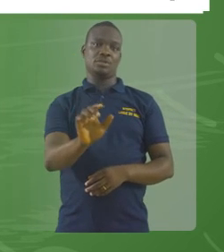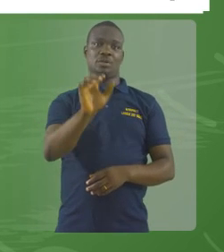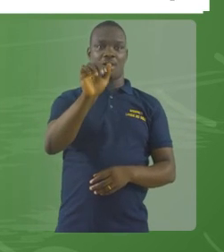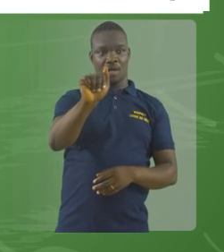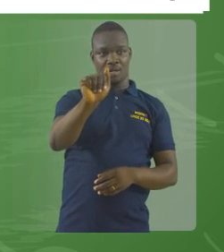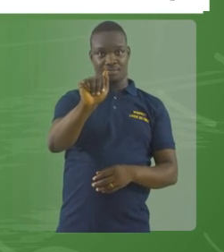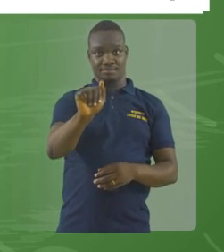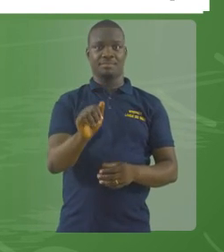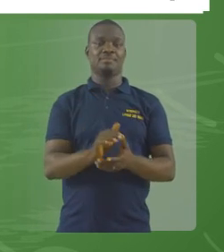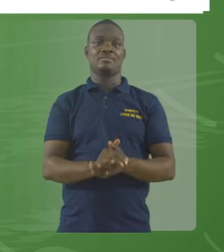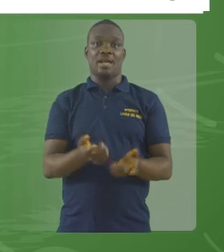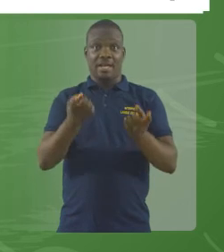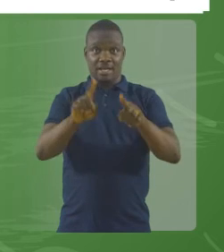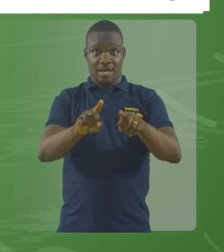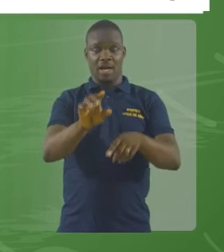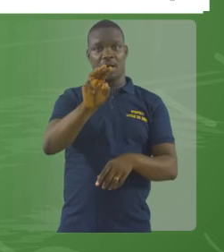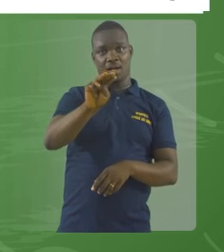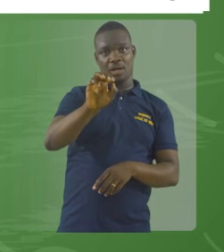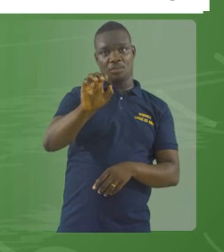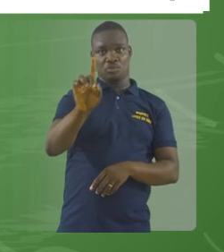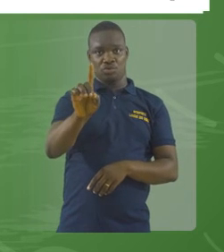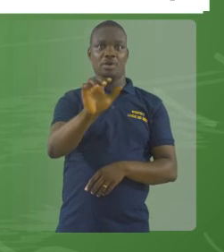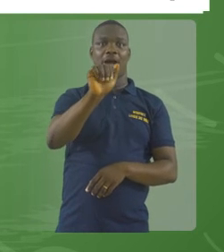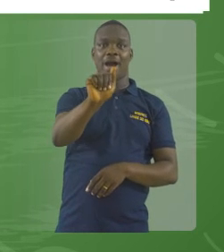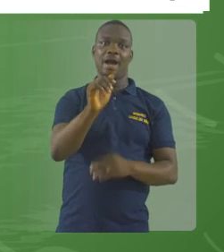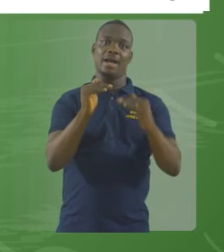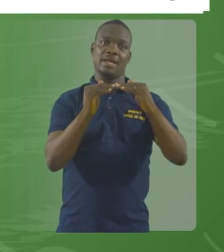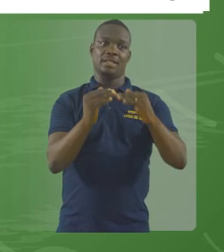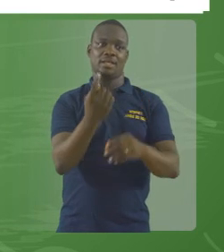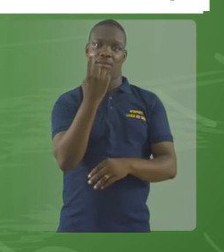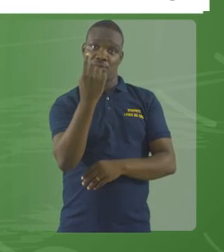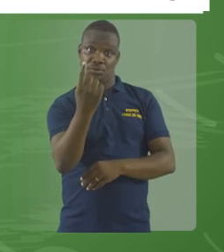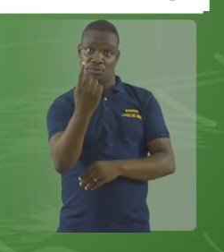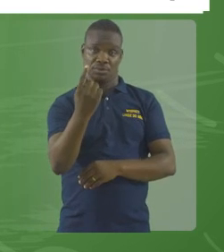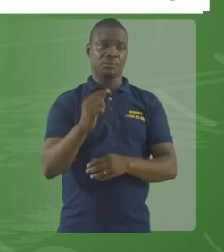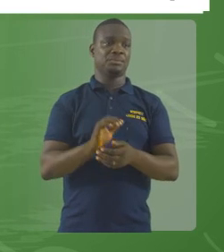Et lorsque le module de A est égal à 1, exactement 1,